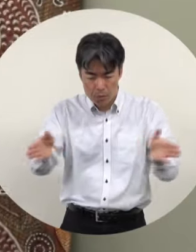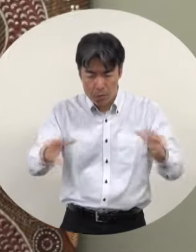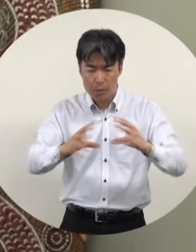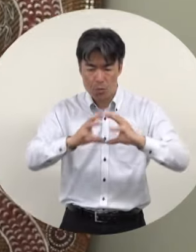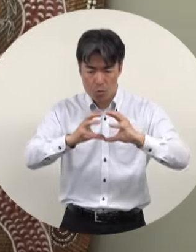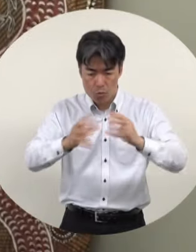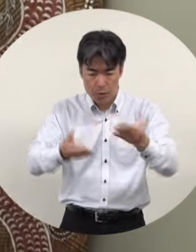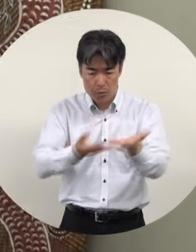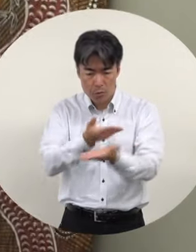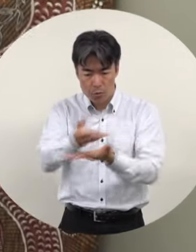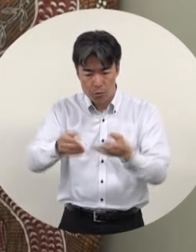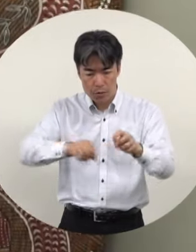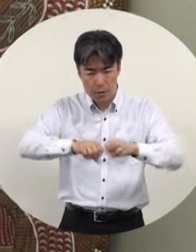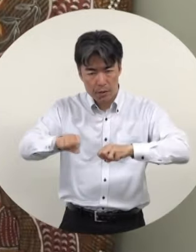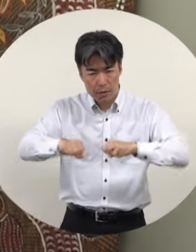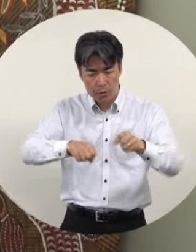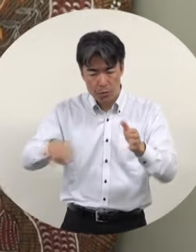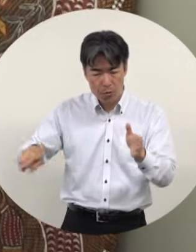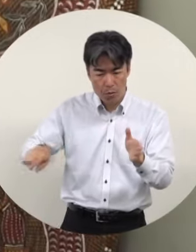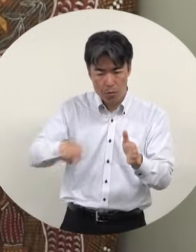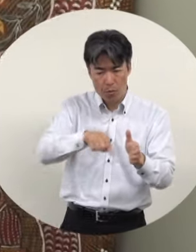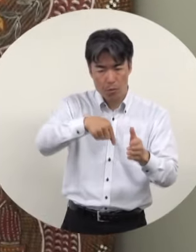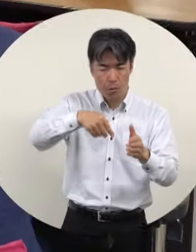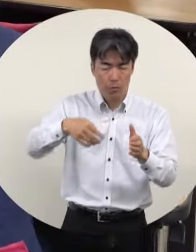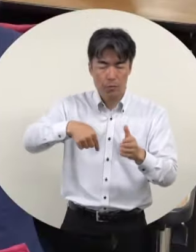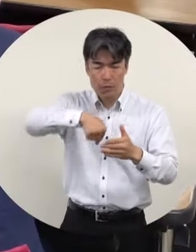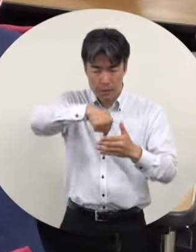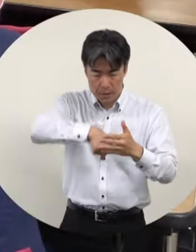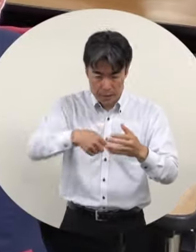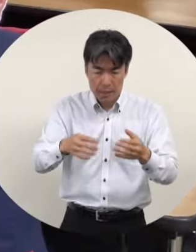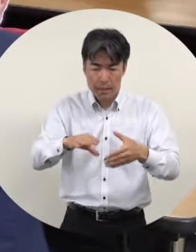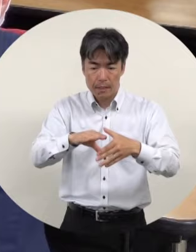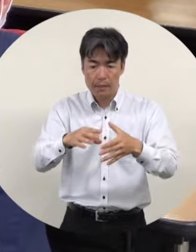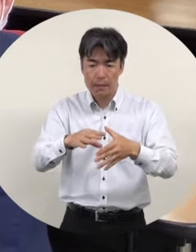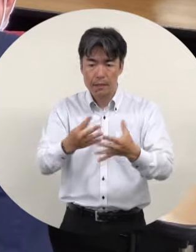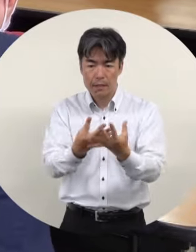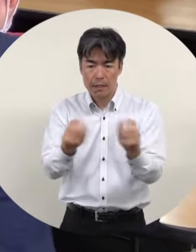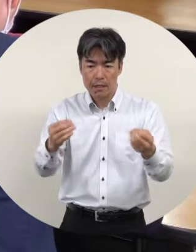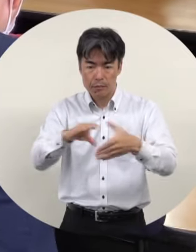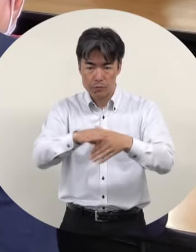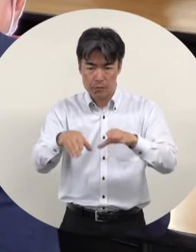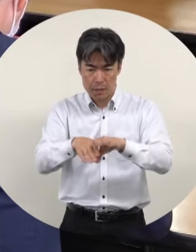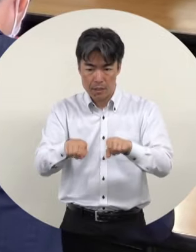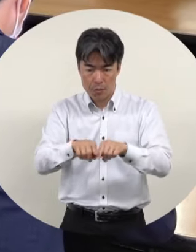動を通して多文化共生社会の推進を目指している団体です。